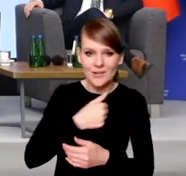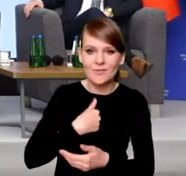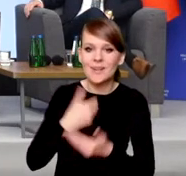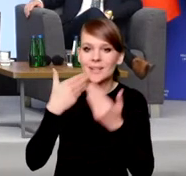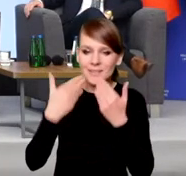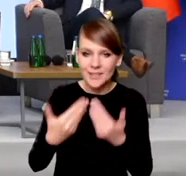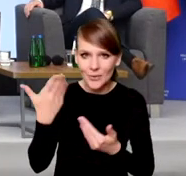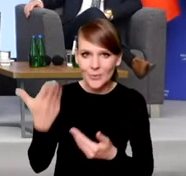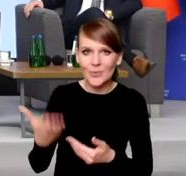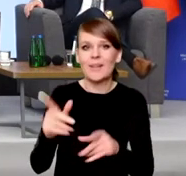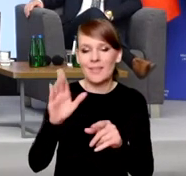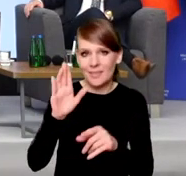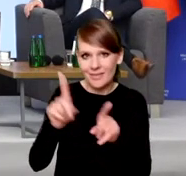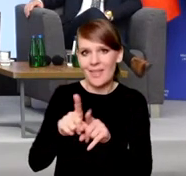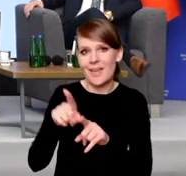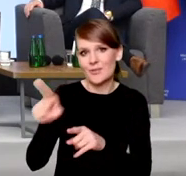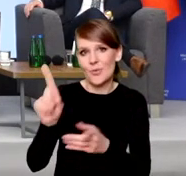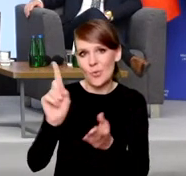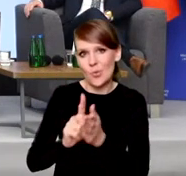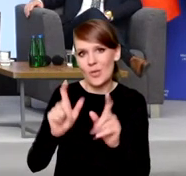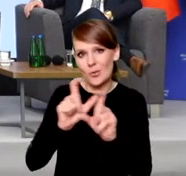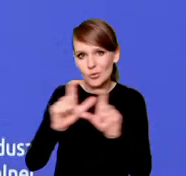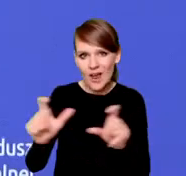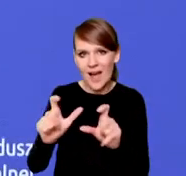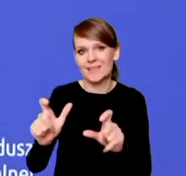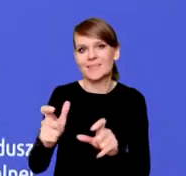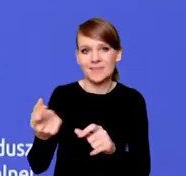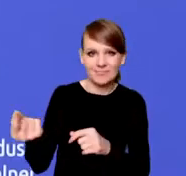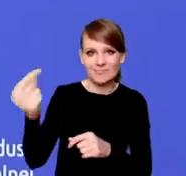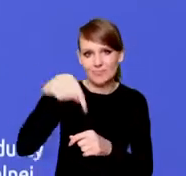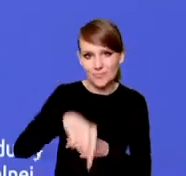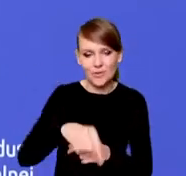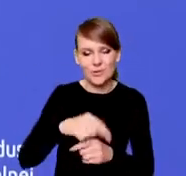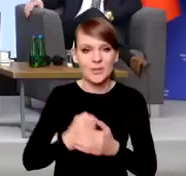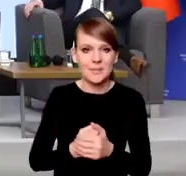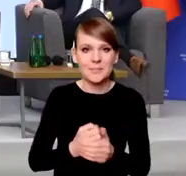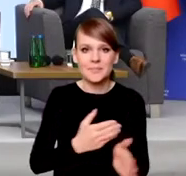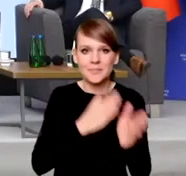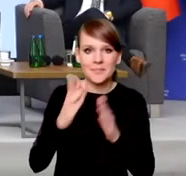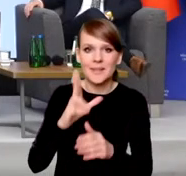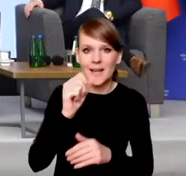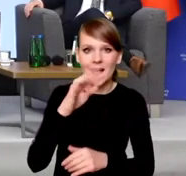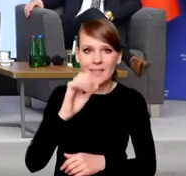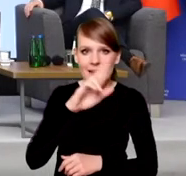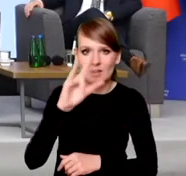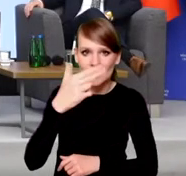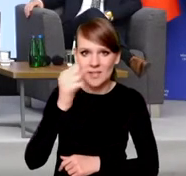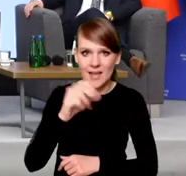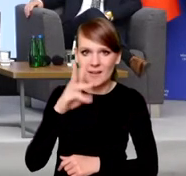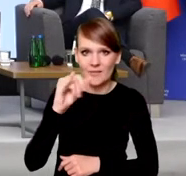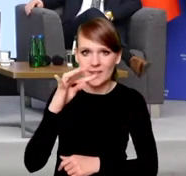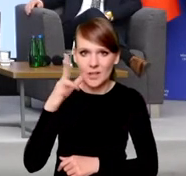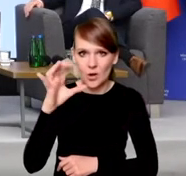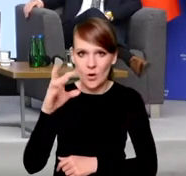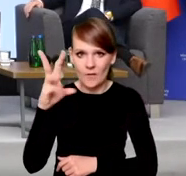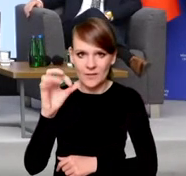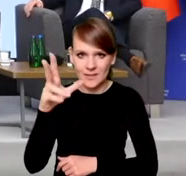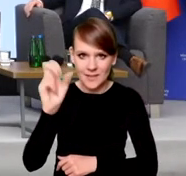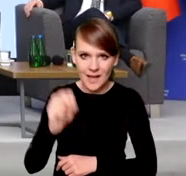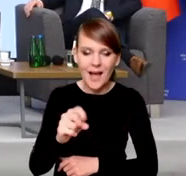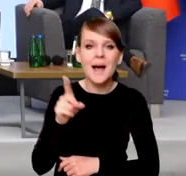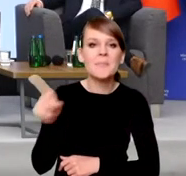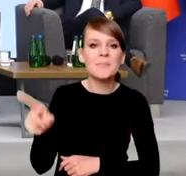też znalazł czas i mógł przybyć do nas. Następnie pani Katarzyna Witkowska, reprezentująca Kolegium Civitas w